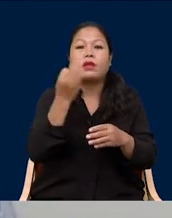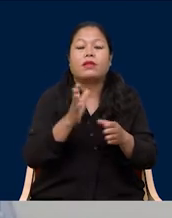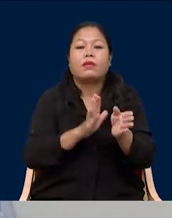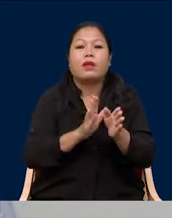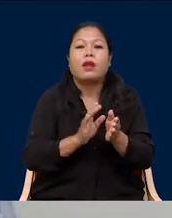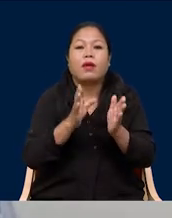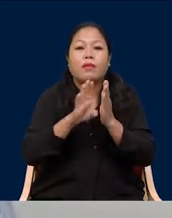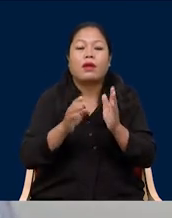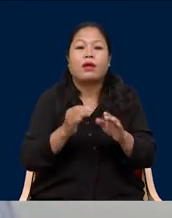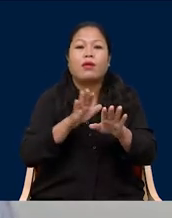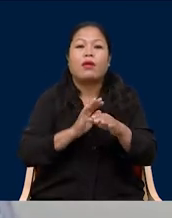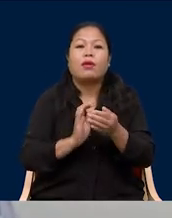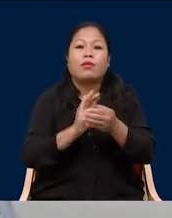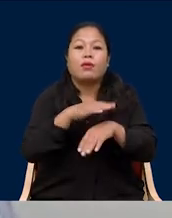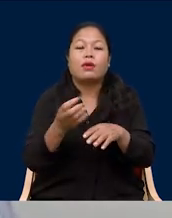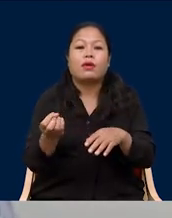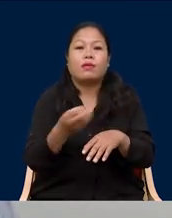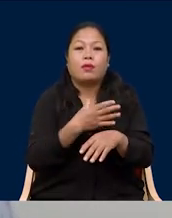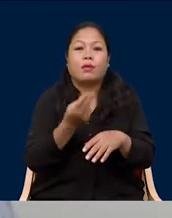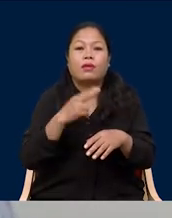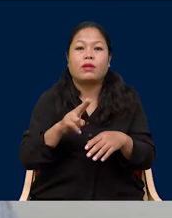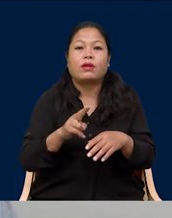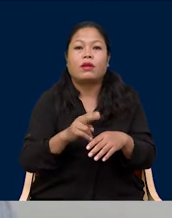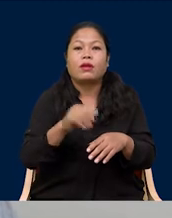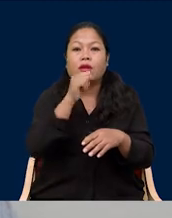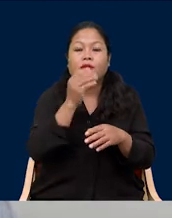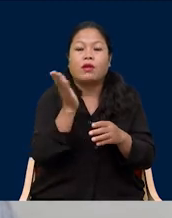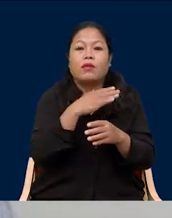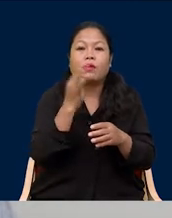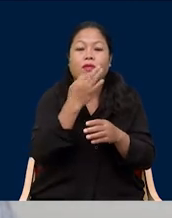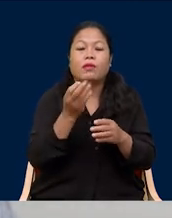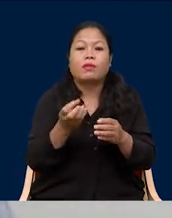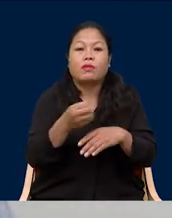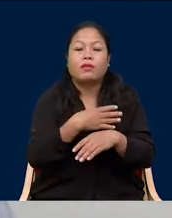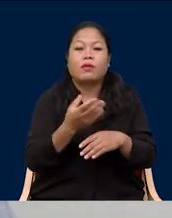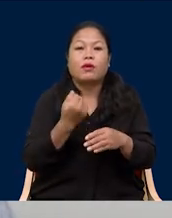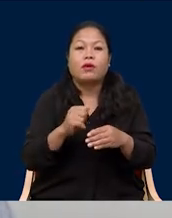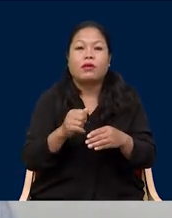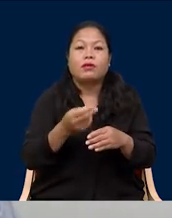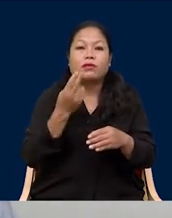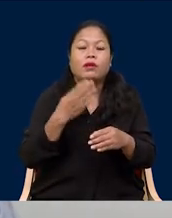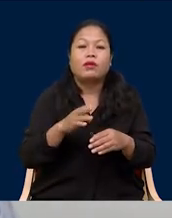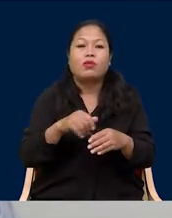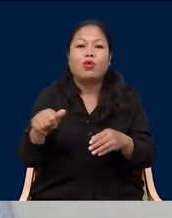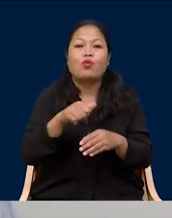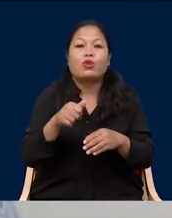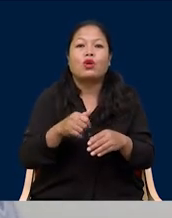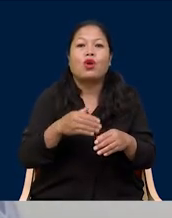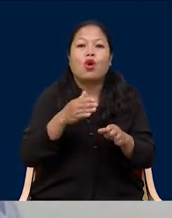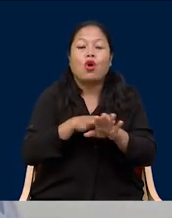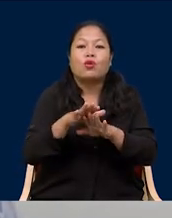एकदमै बढी प्रभावित छन्, क्लाइमेटका घटनाहरूबाट जलवायु परिवर्तन जन्य चाहिँ यस्ता प्रभावबाट चाहिँ बढी प्रभावित